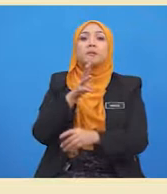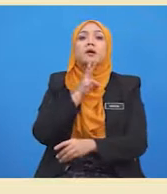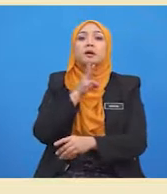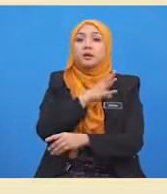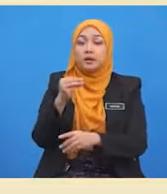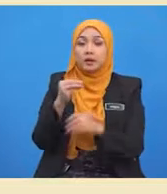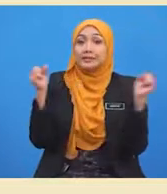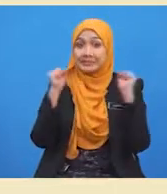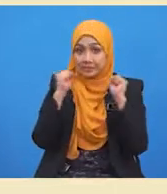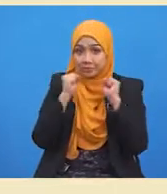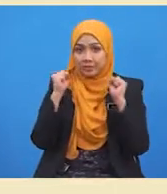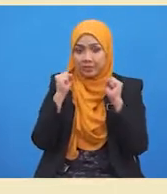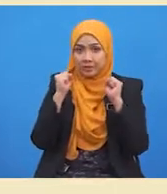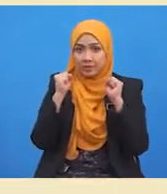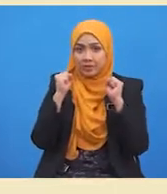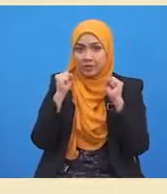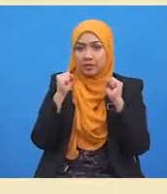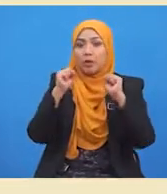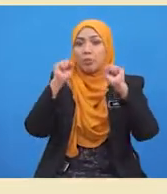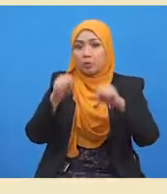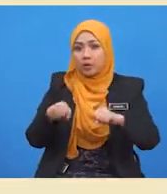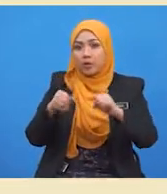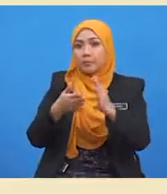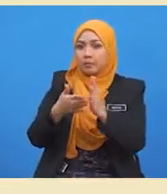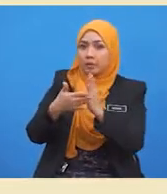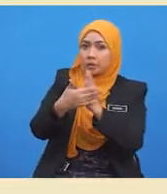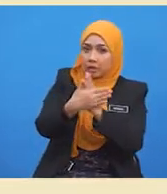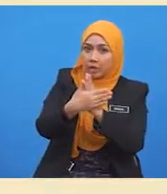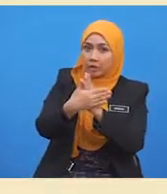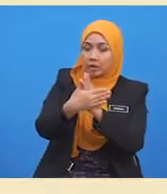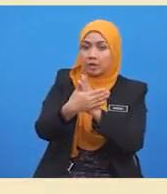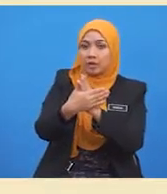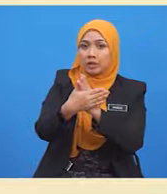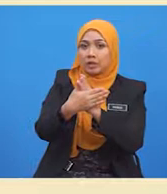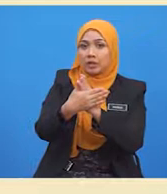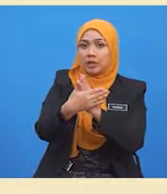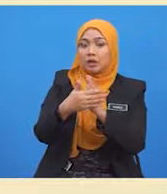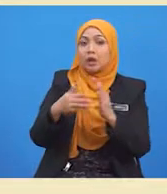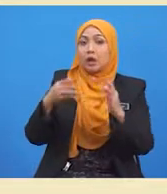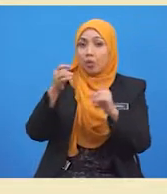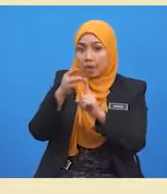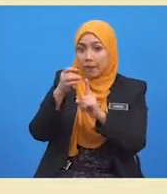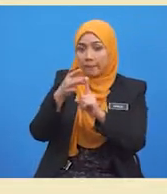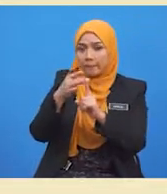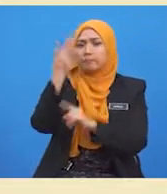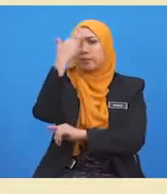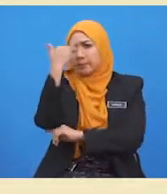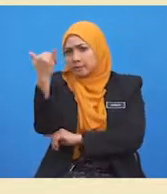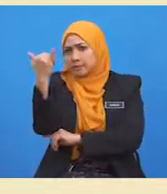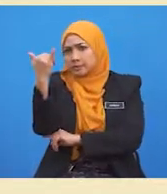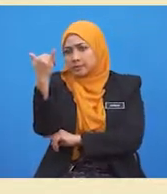dapat melalui gelomnamg Mengapa agaknya Iya kepalanya